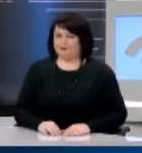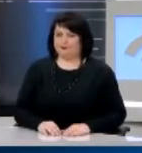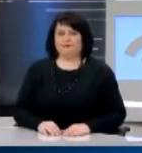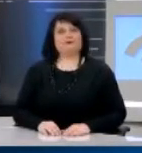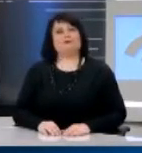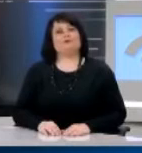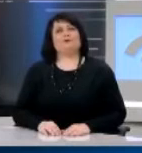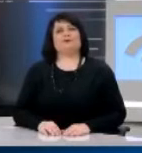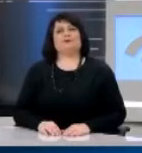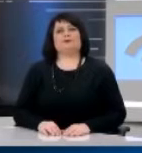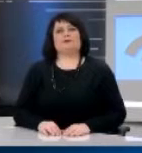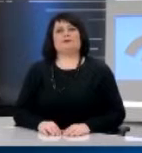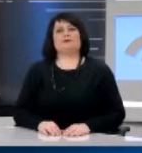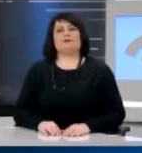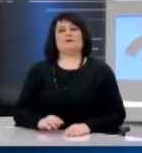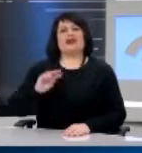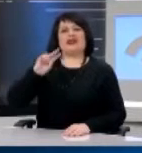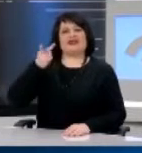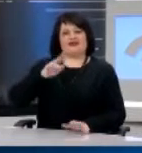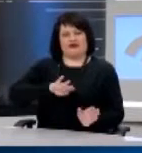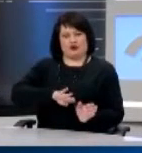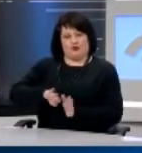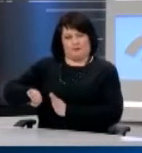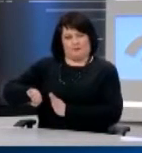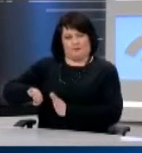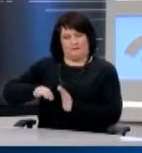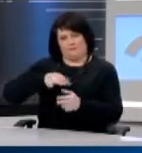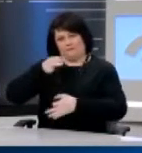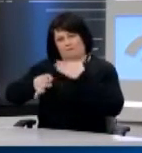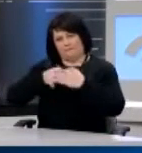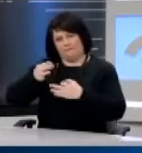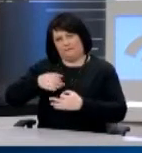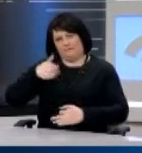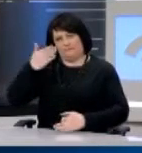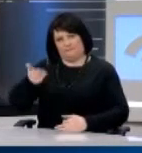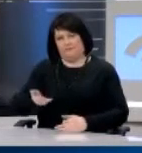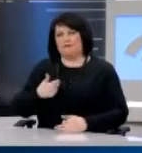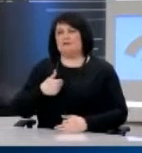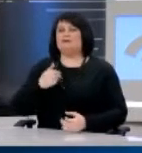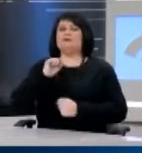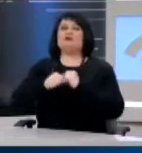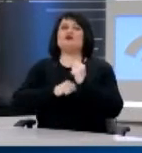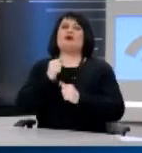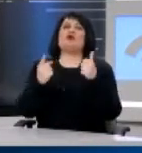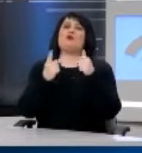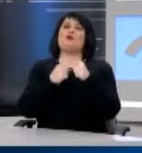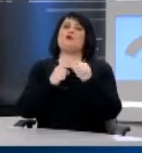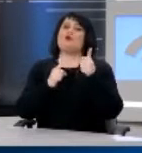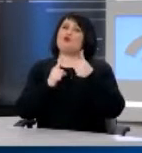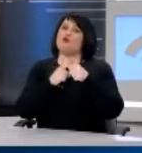Αφήνω το δεύτερο να το αναλύσω χωριστά και θα προσπαθήσω να ασχοληθώ με το πρώτο.